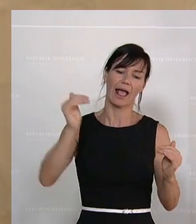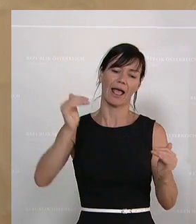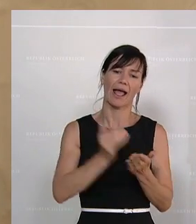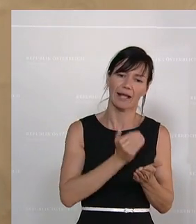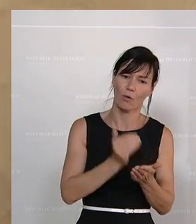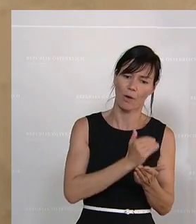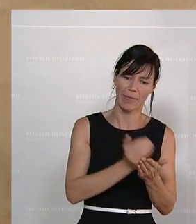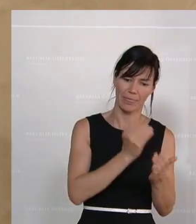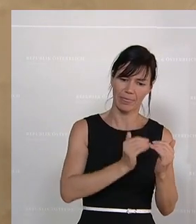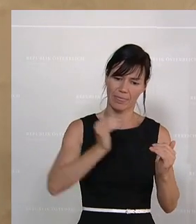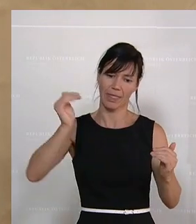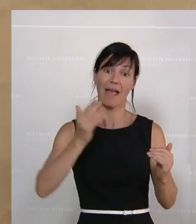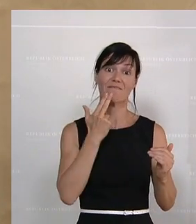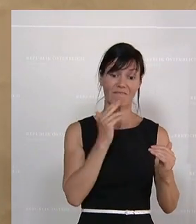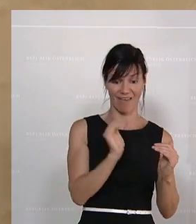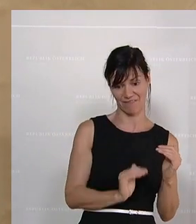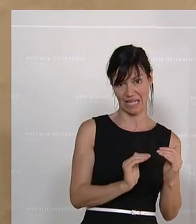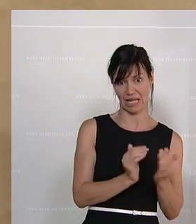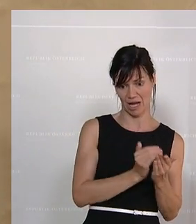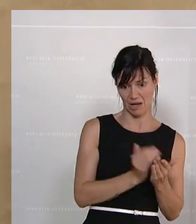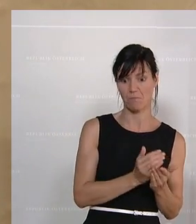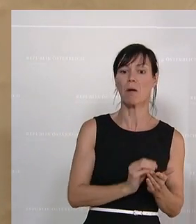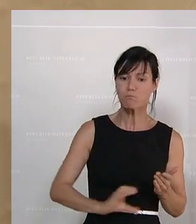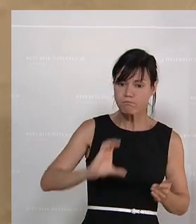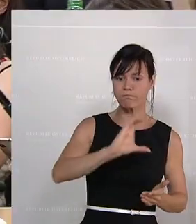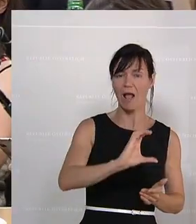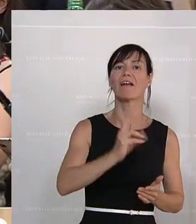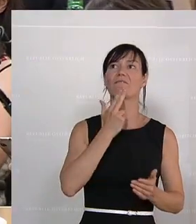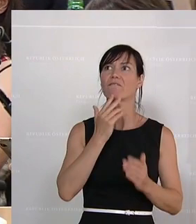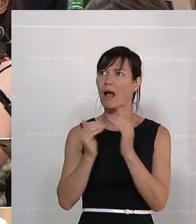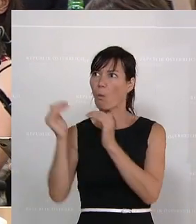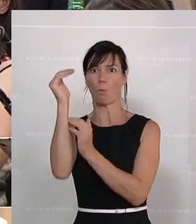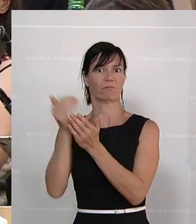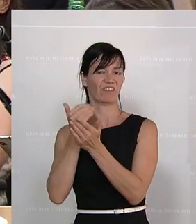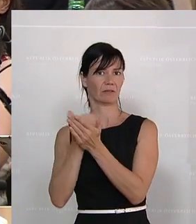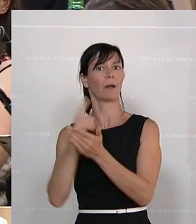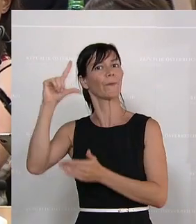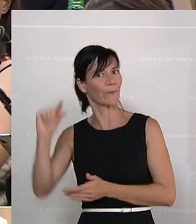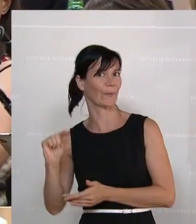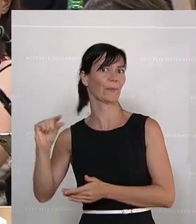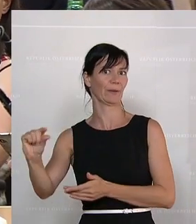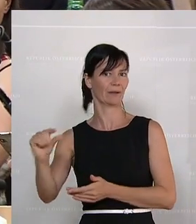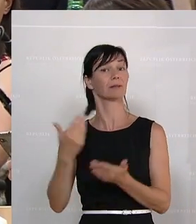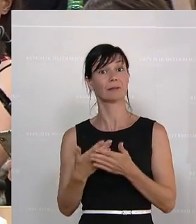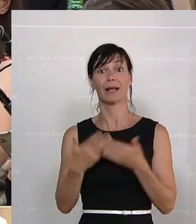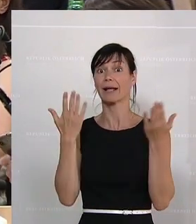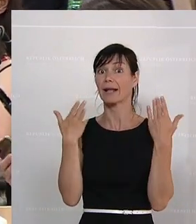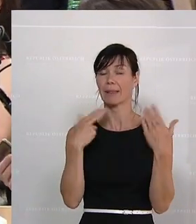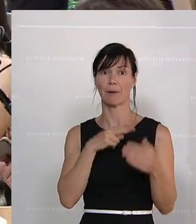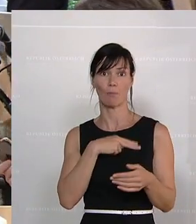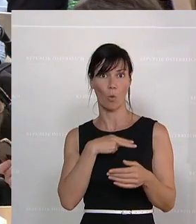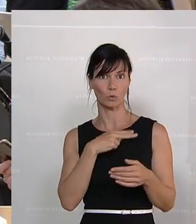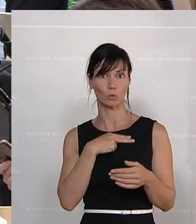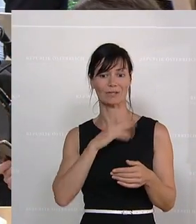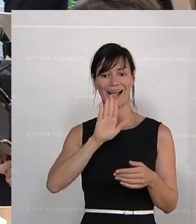einkommen haben gegen mehr und jene die höhere einkommen haben gegen weniger und es ist zum einen durch diesen klima bonus wo nach oben hin